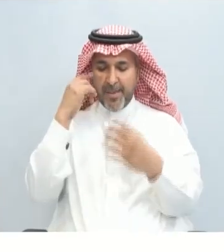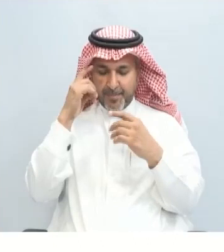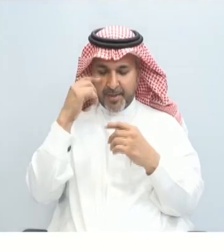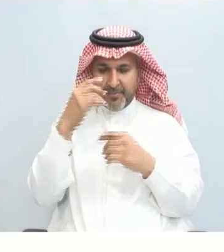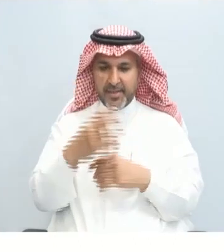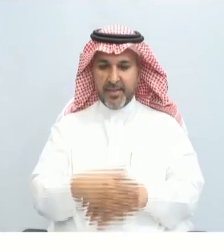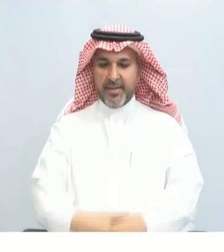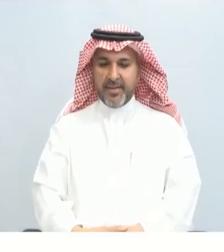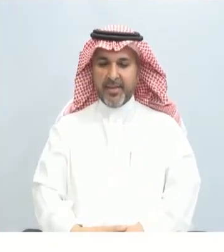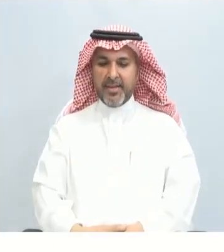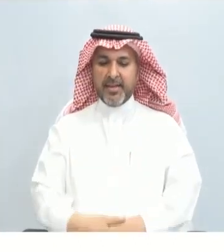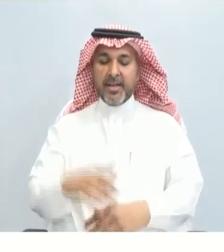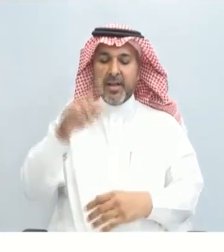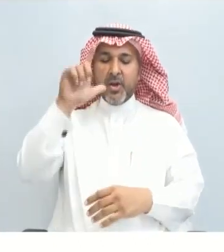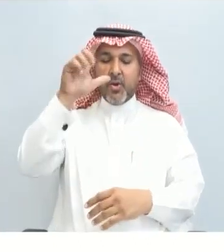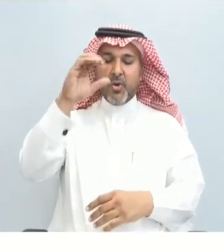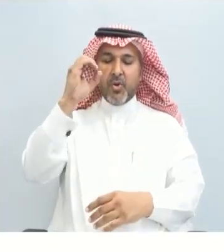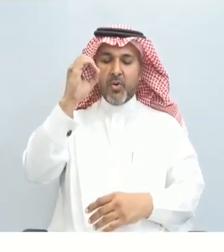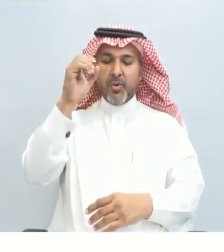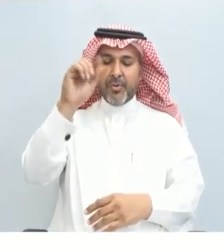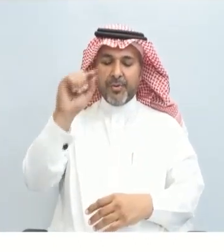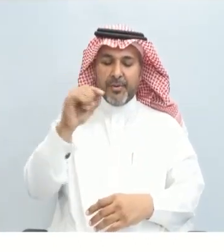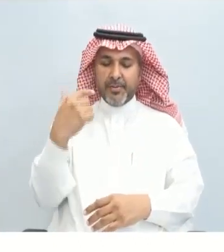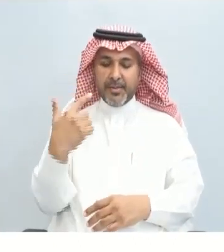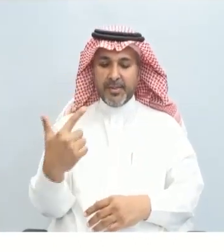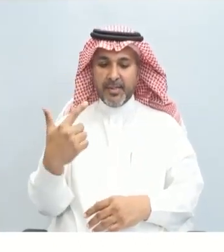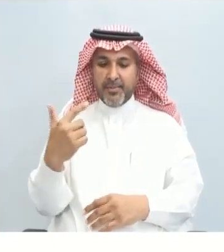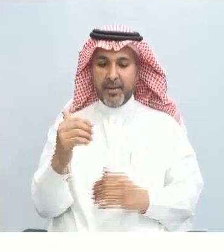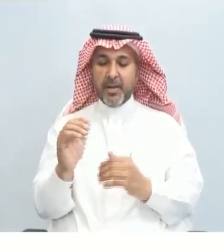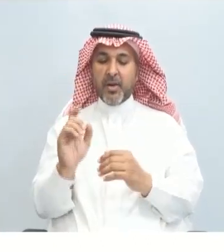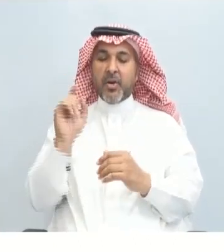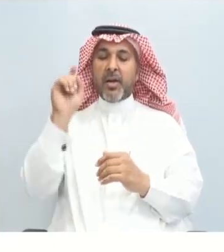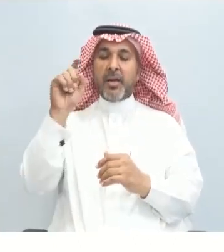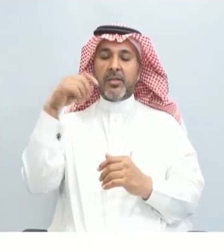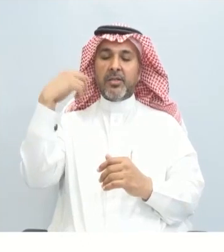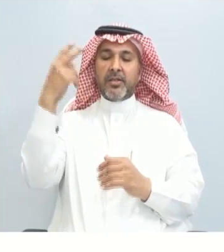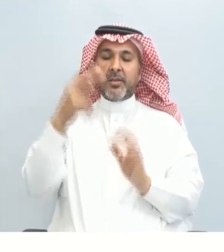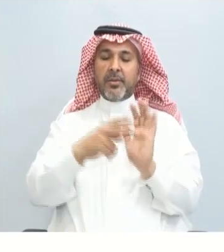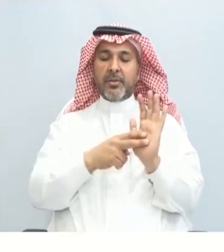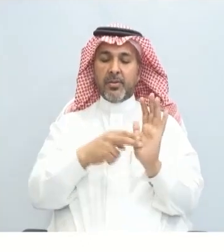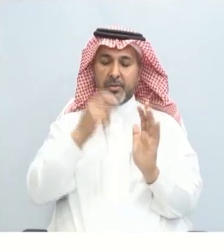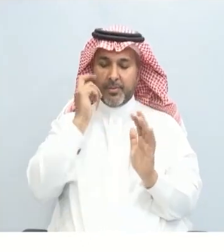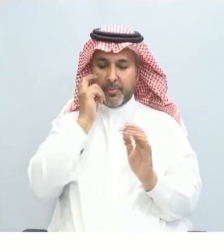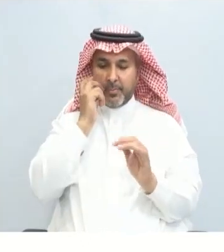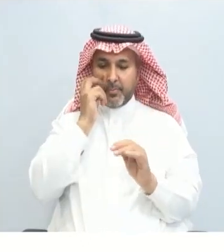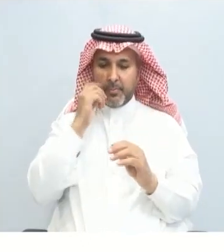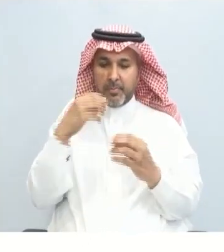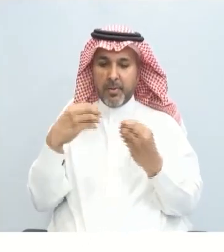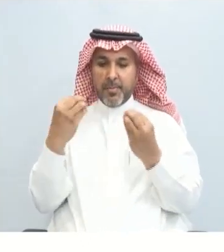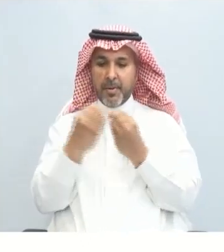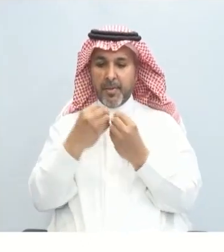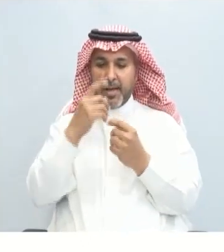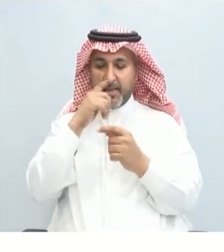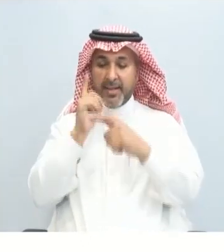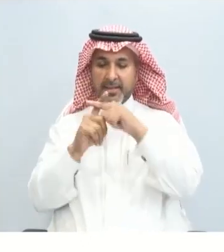لوغاريتم الاساس سبعه لاكس تربيع وهنا بين هم جمع اذا بدمجهم بايش بدمجهم بالضرب